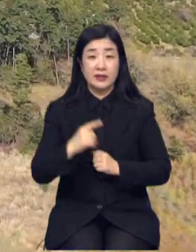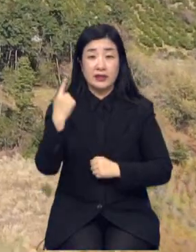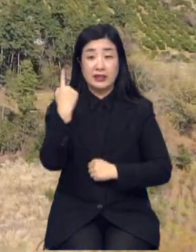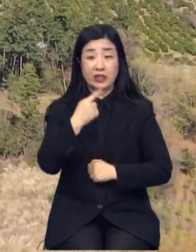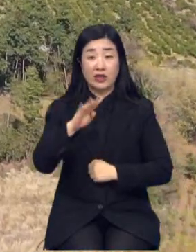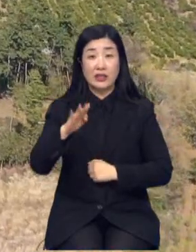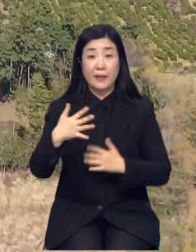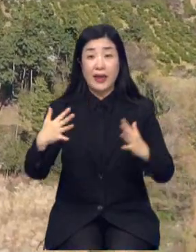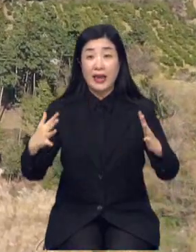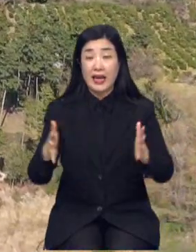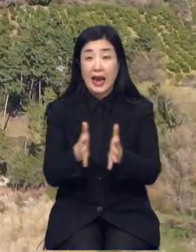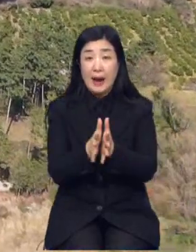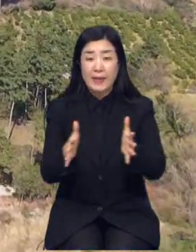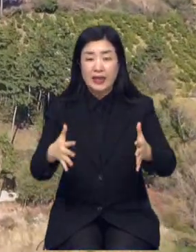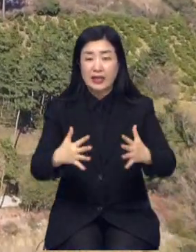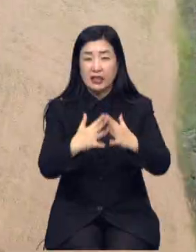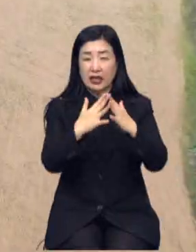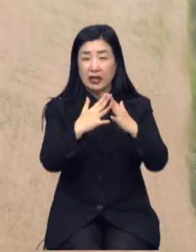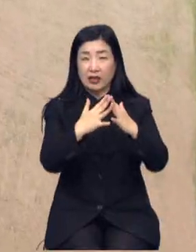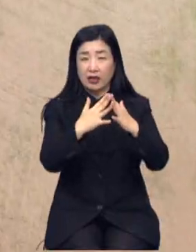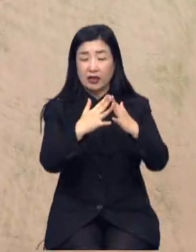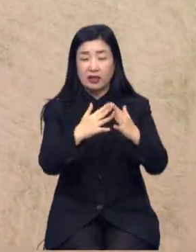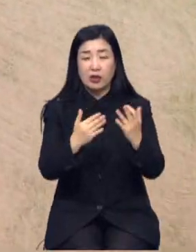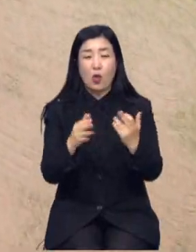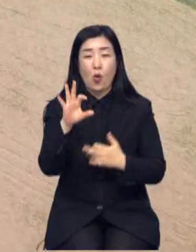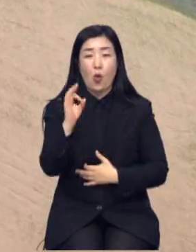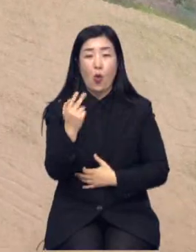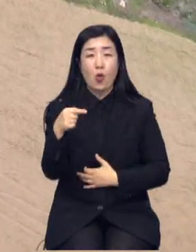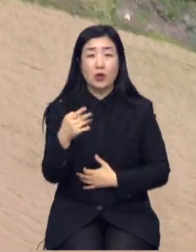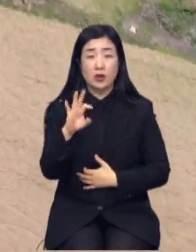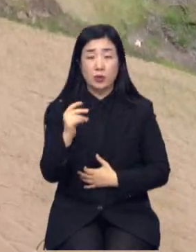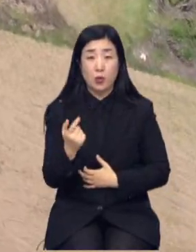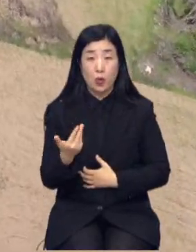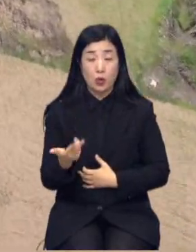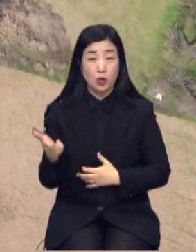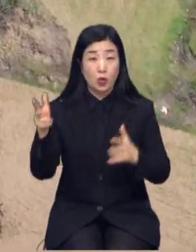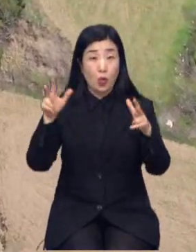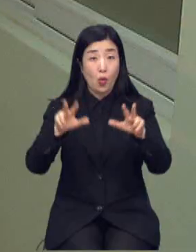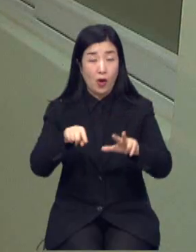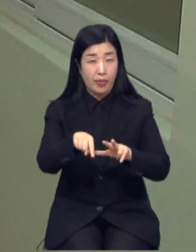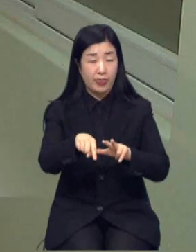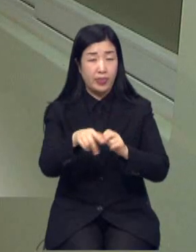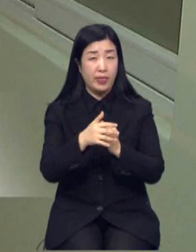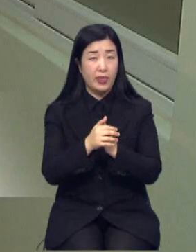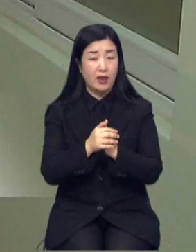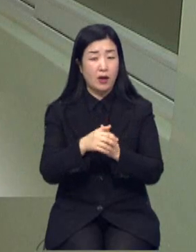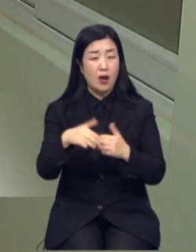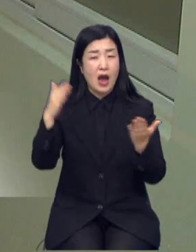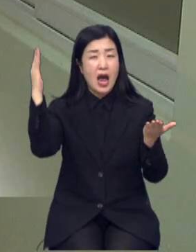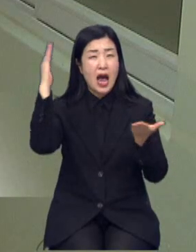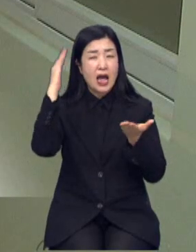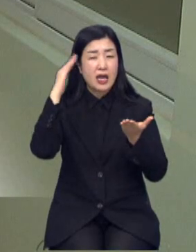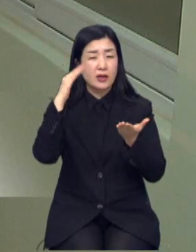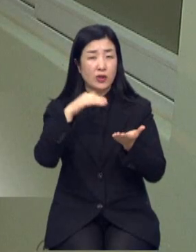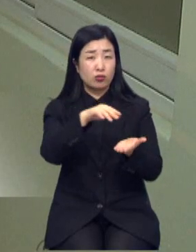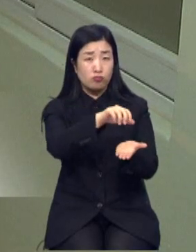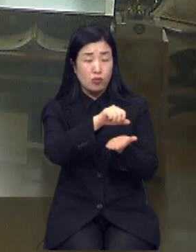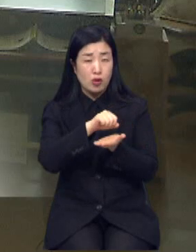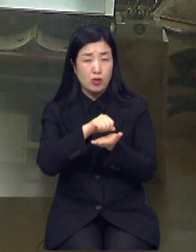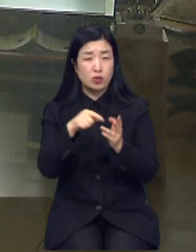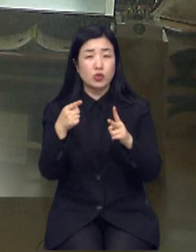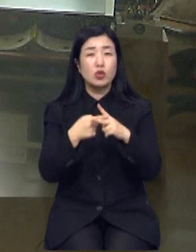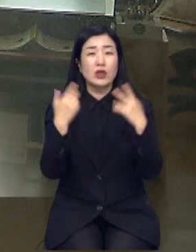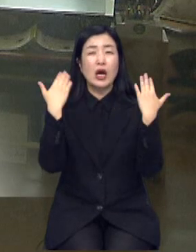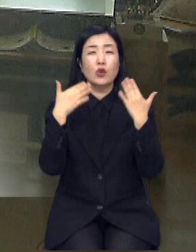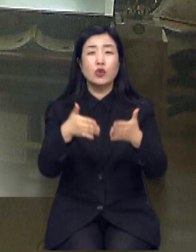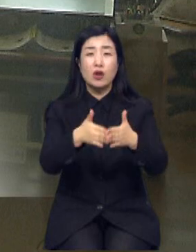1,400여 세대의 아파트 단지를 건설하는 제주시 오등분공원 민간 특례 사업. 이곳 학생들을 수용할 초등학교 설립에